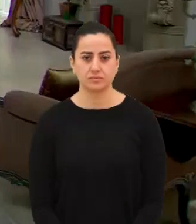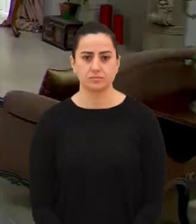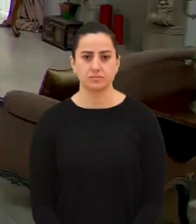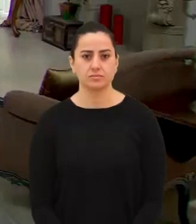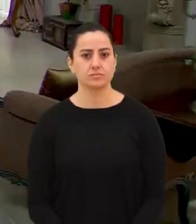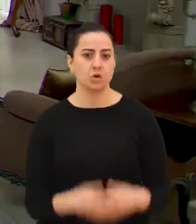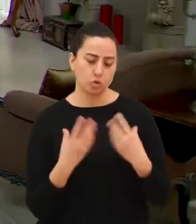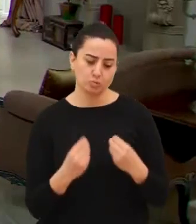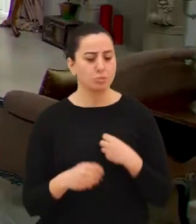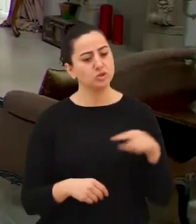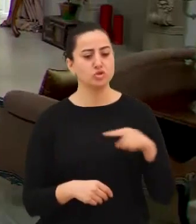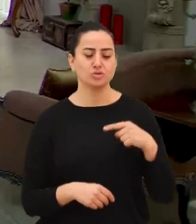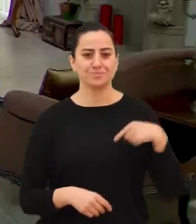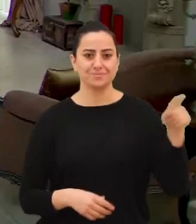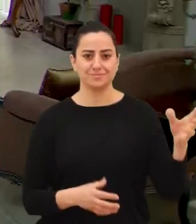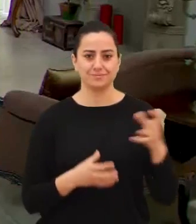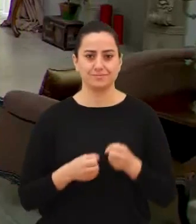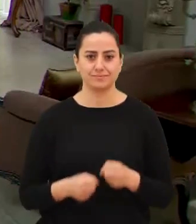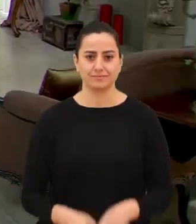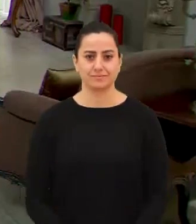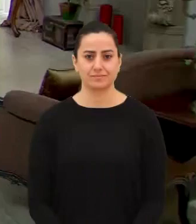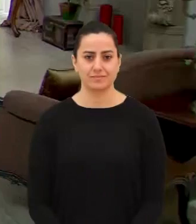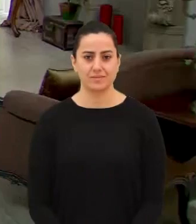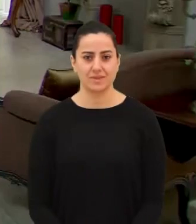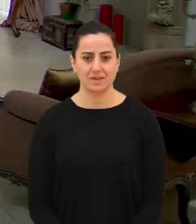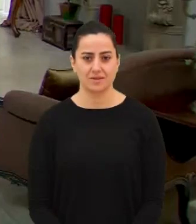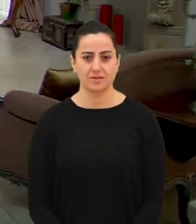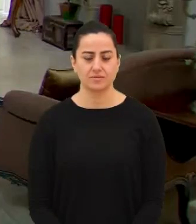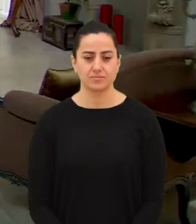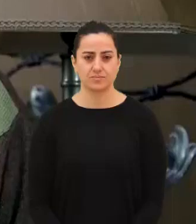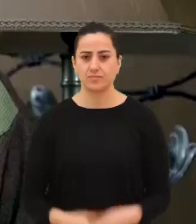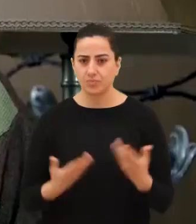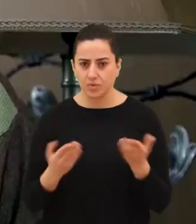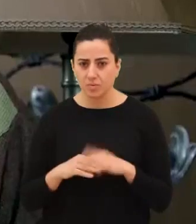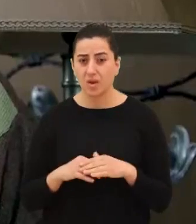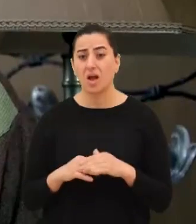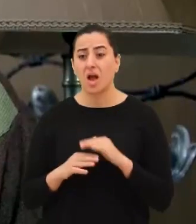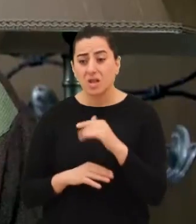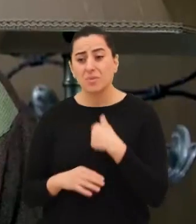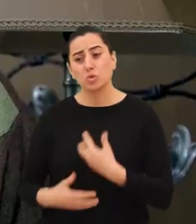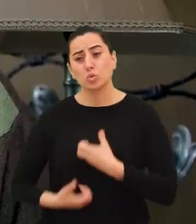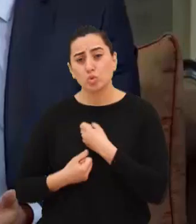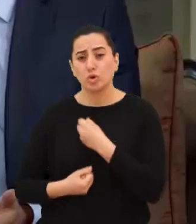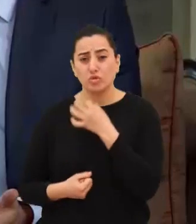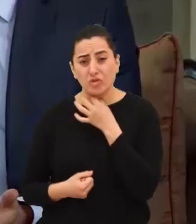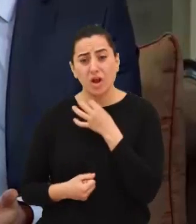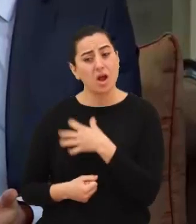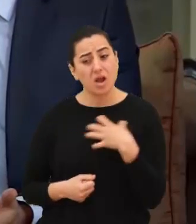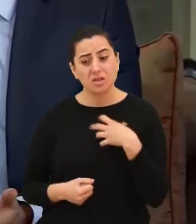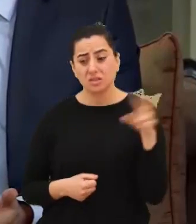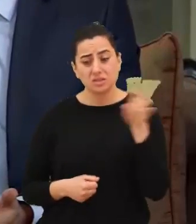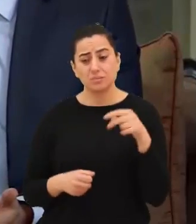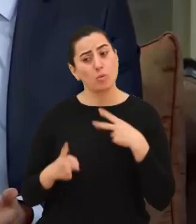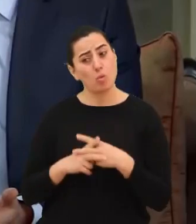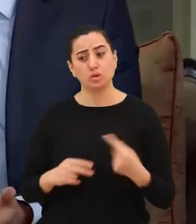O zaman ben de turşu alırım. Allah'ım. Ne yaparlar ya? Hayatım bak kurtar beni ne olur. Yoksa annenle annemi